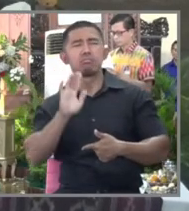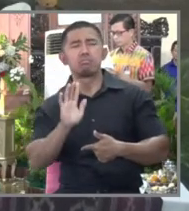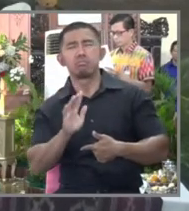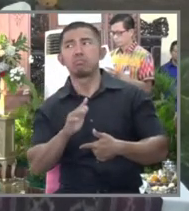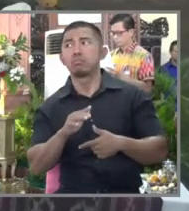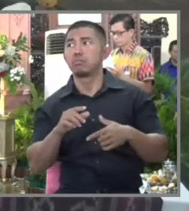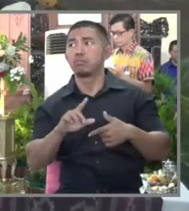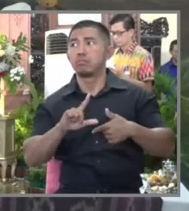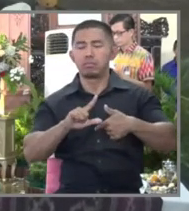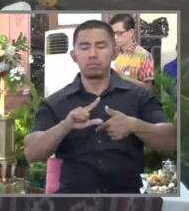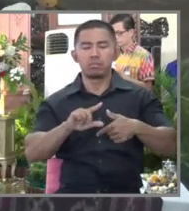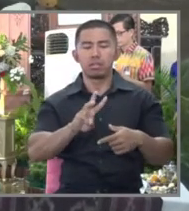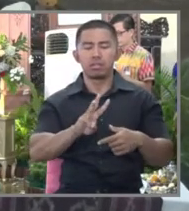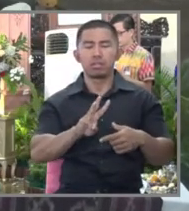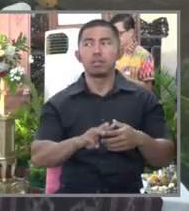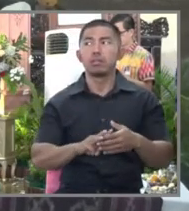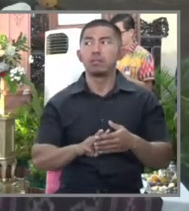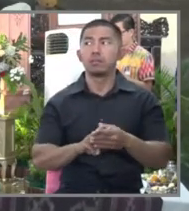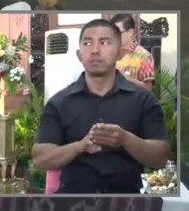permasalahan.